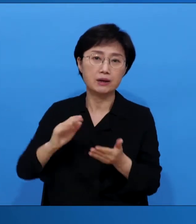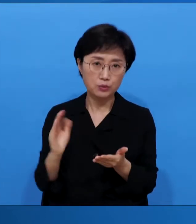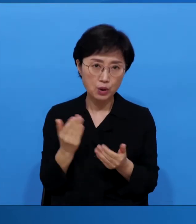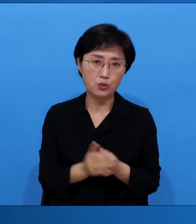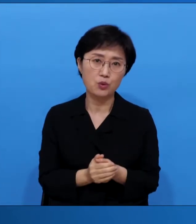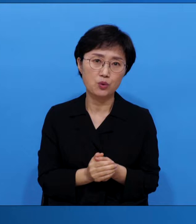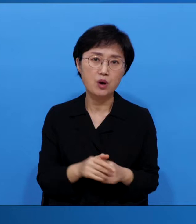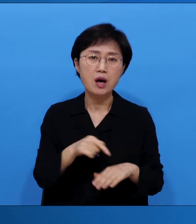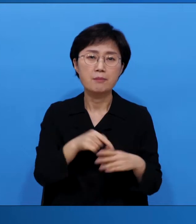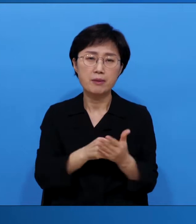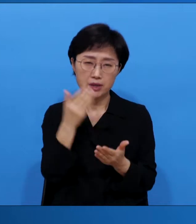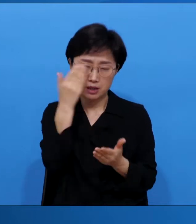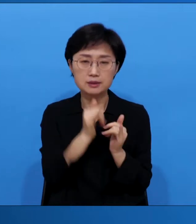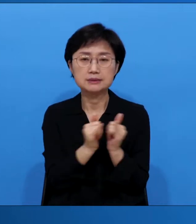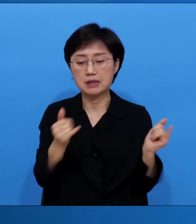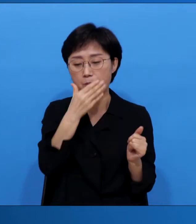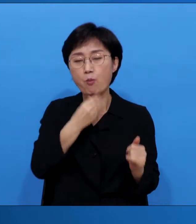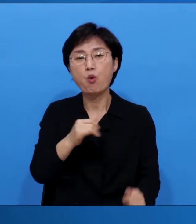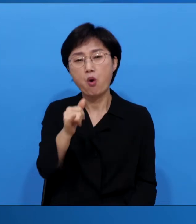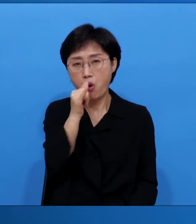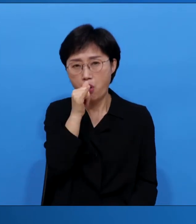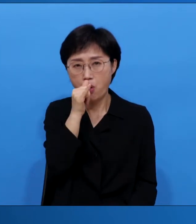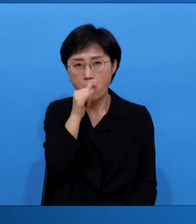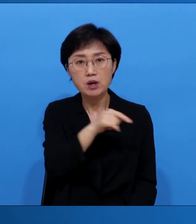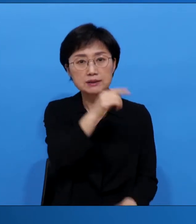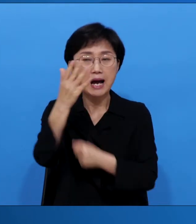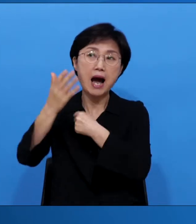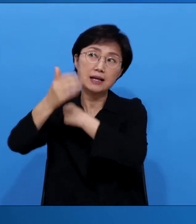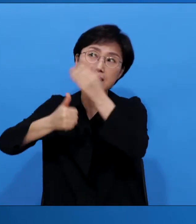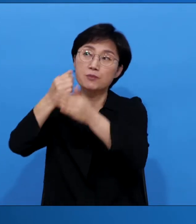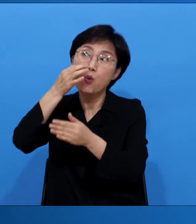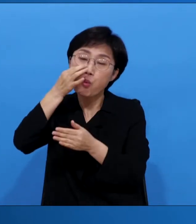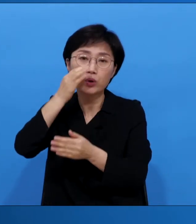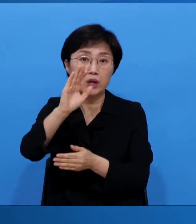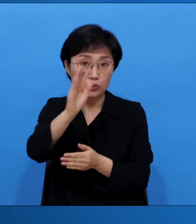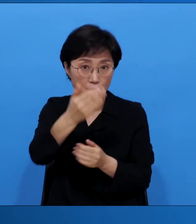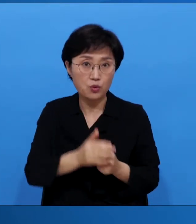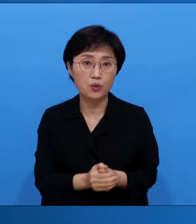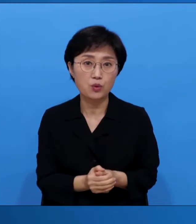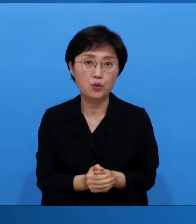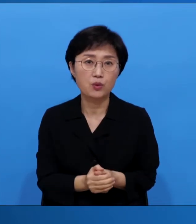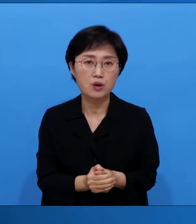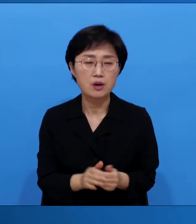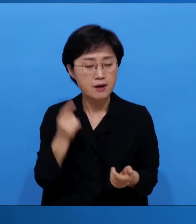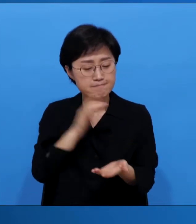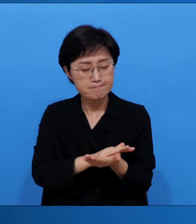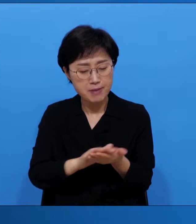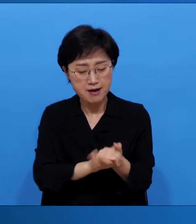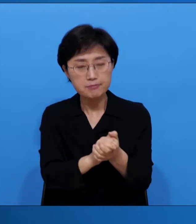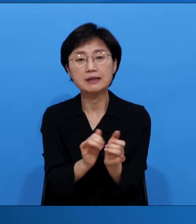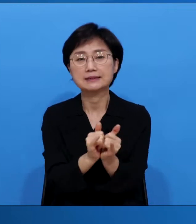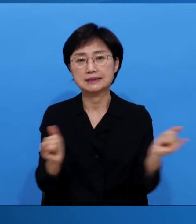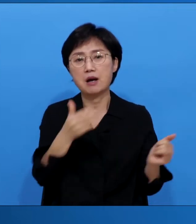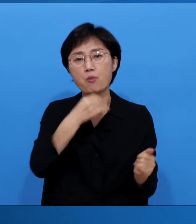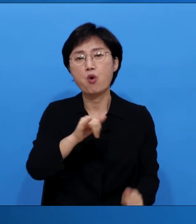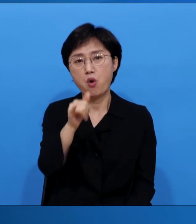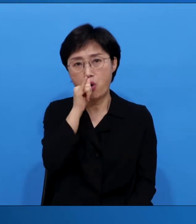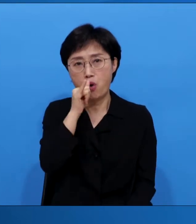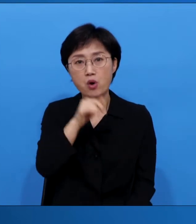것이며 마음이 청결한 자는 복이 있나니 그들이 하나님을 볼 것이며 화평하게